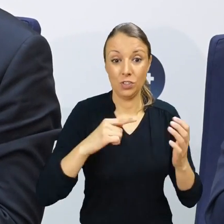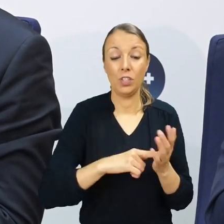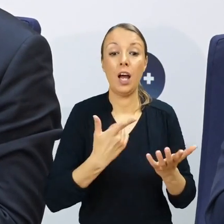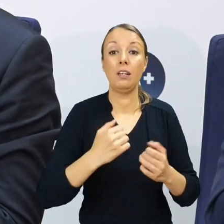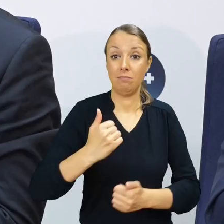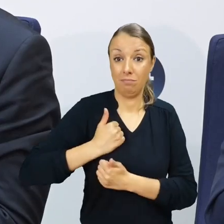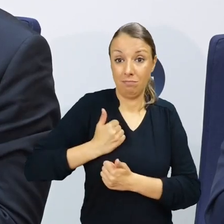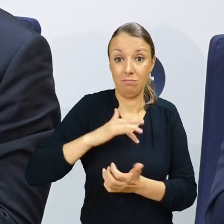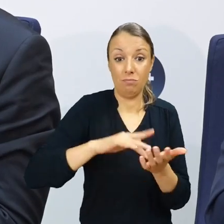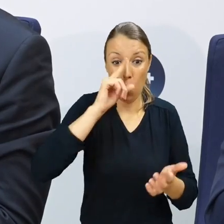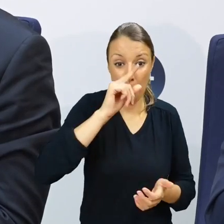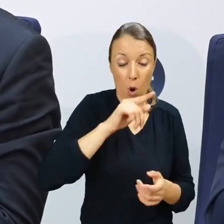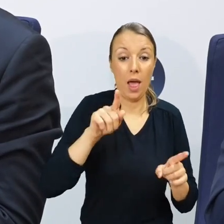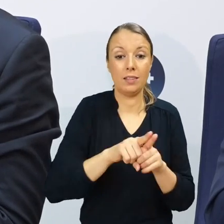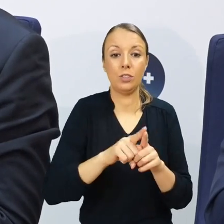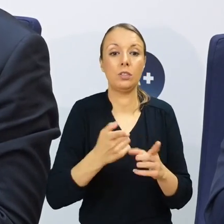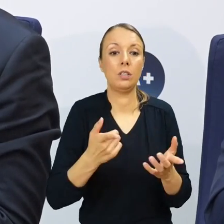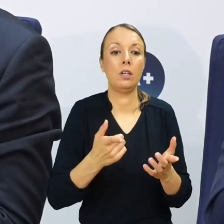kierownika zakładu